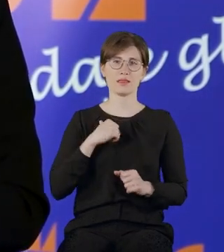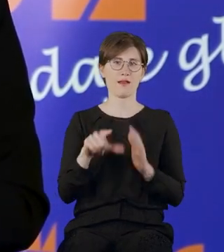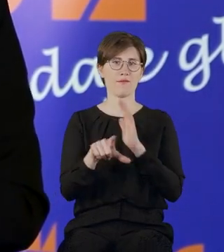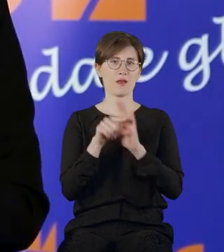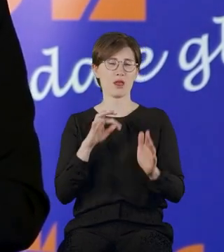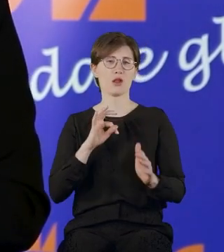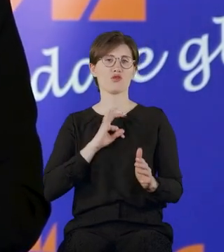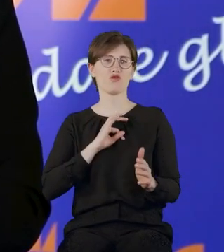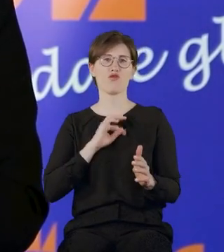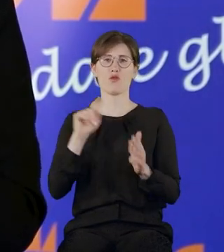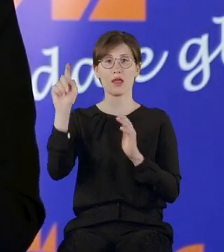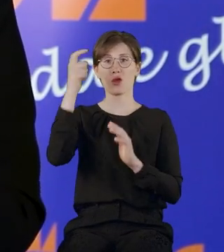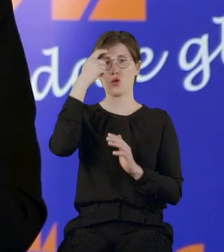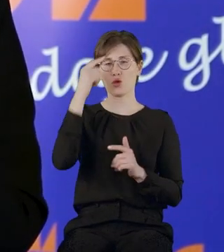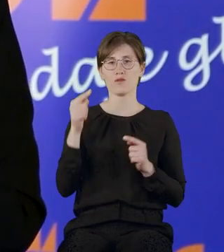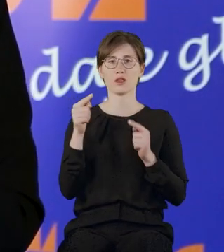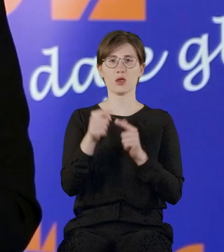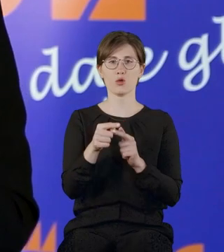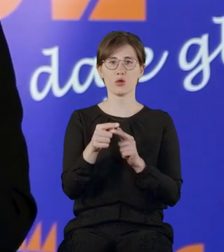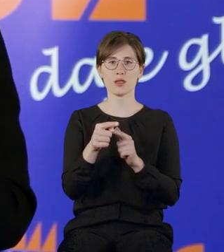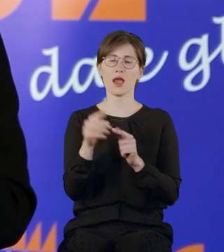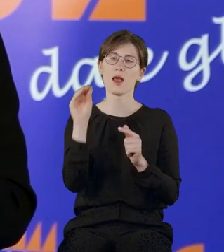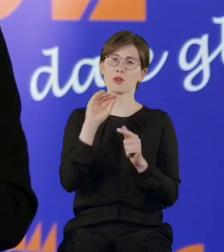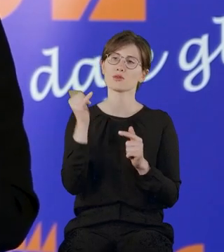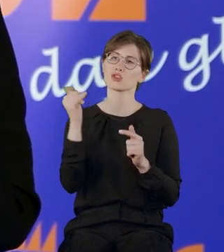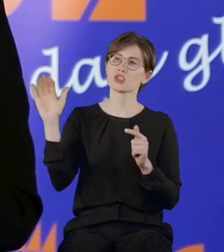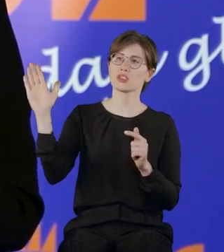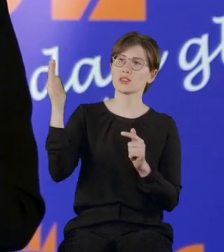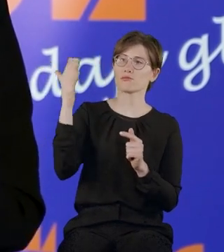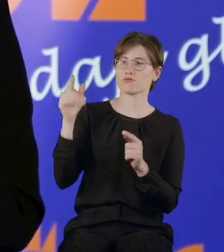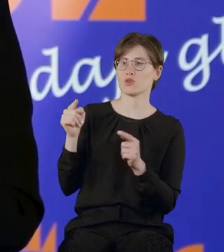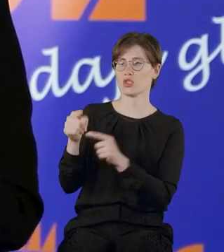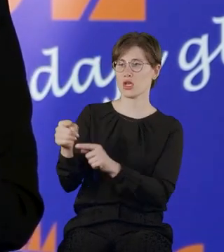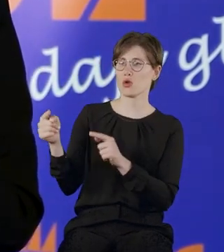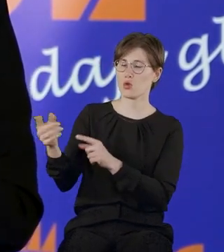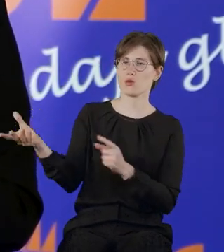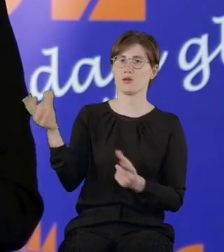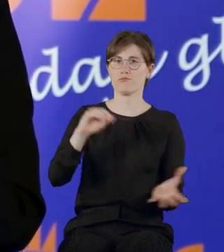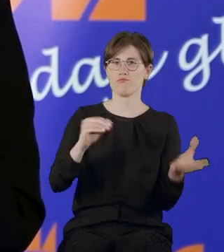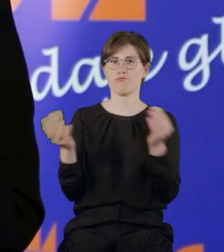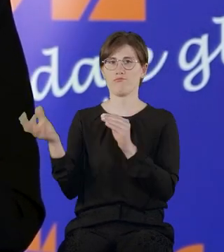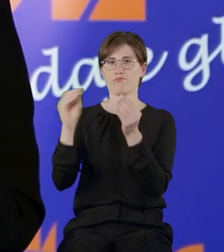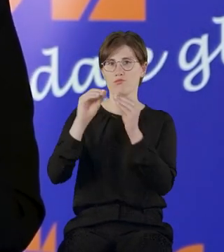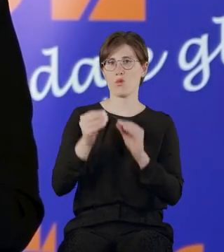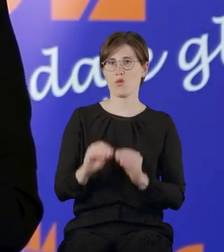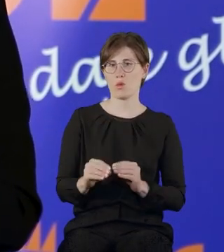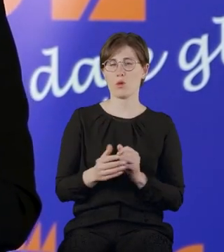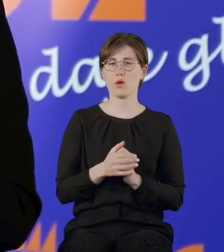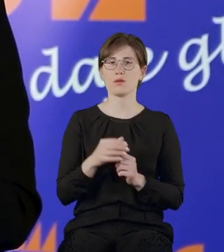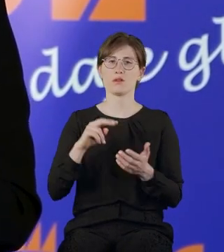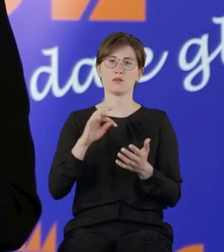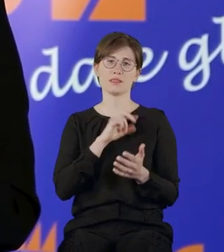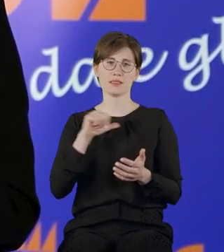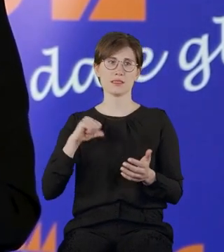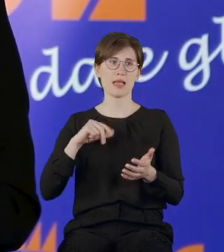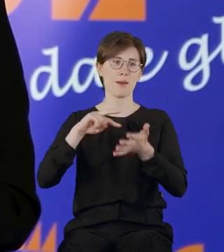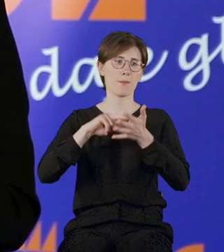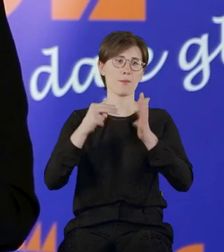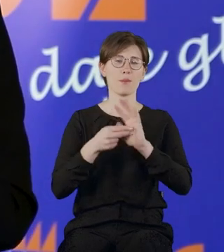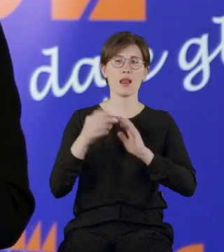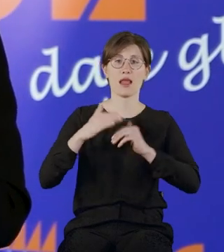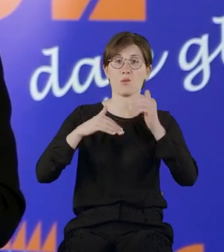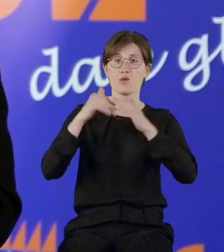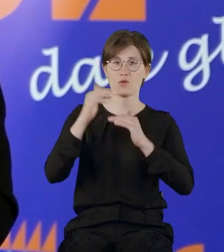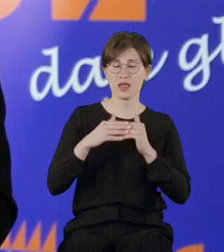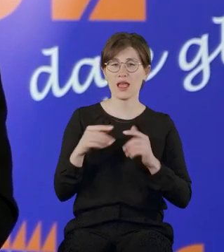wiodący i dobiera sobie, tworząc swój własny, samodzielny plan indywidualny zajęć, również jest